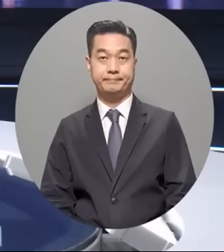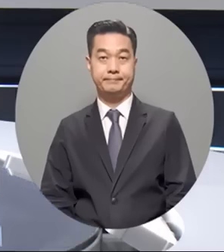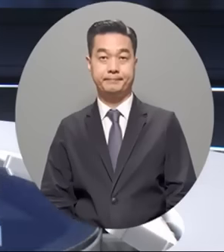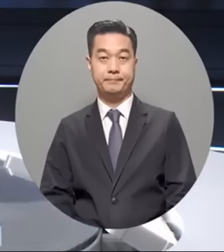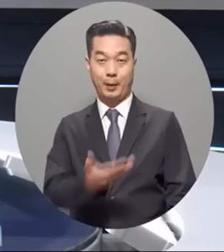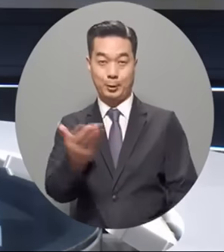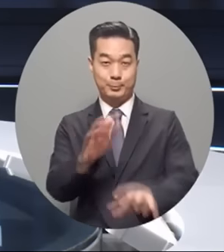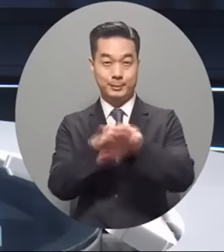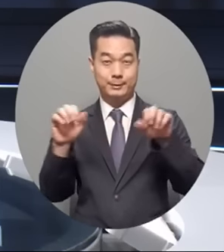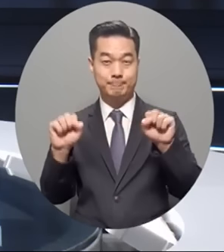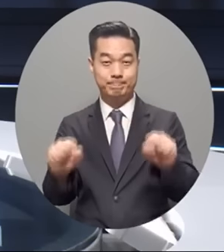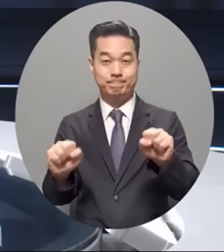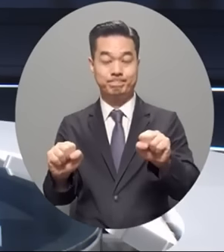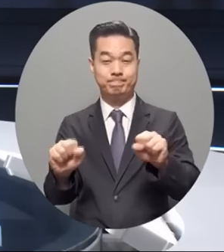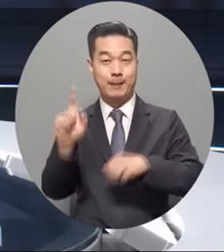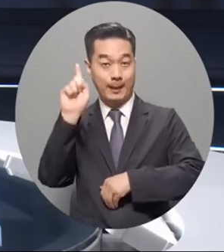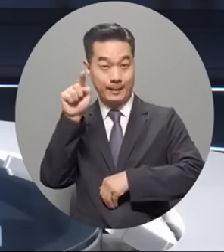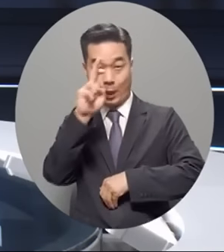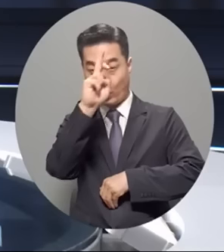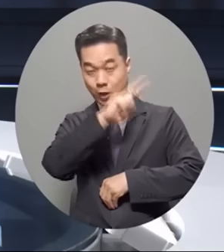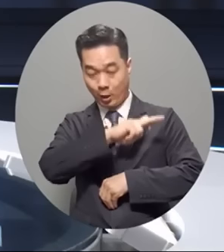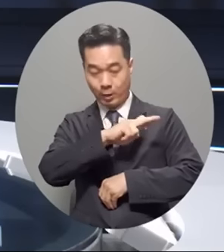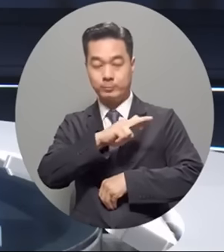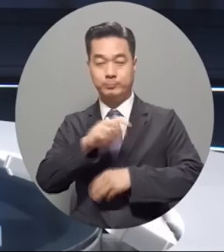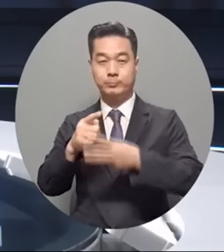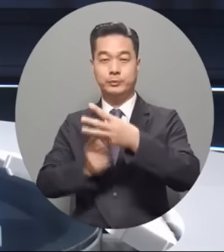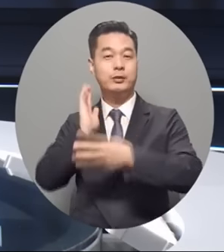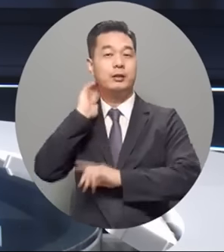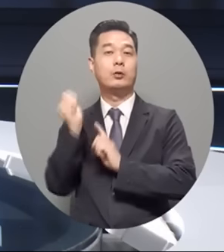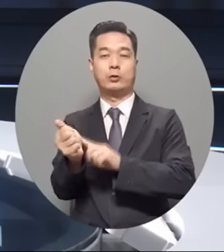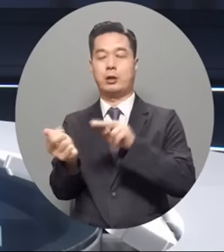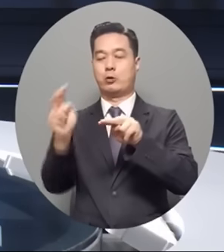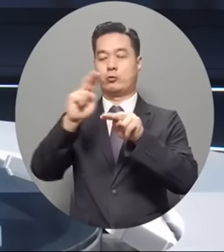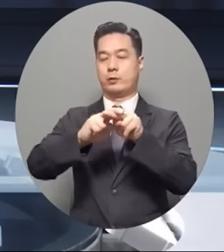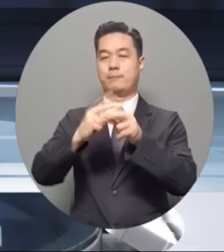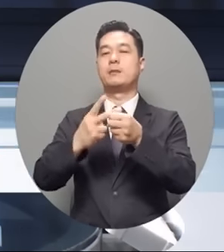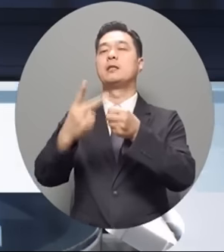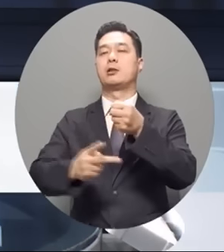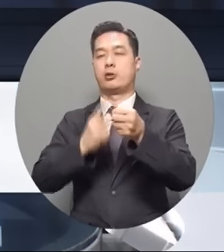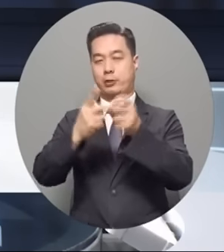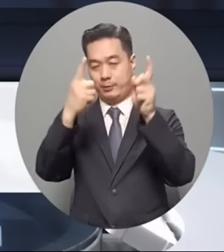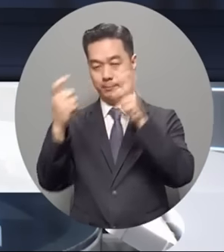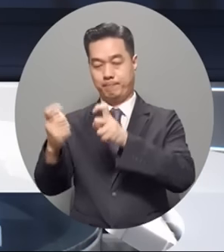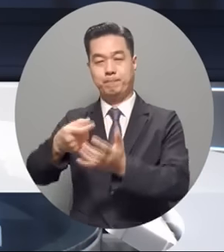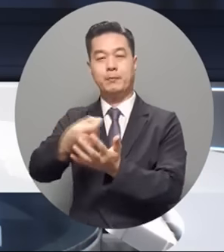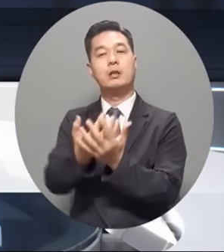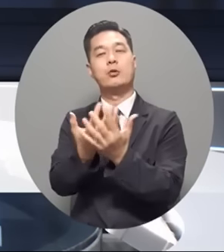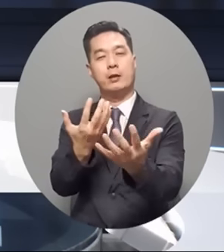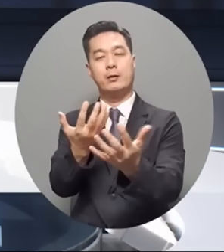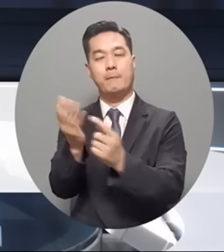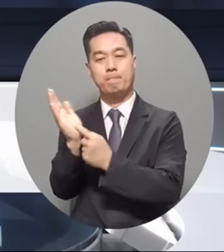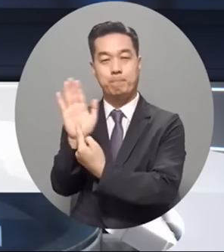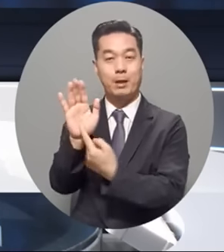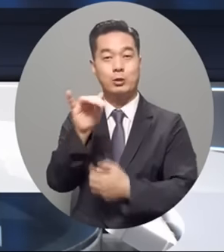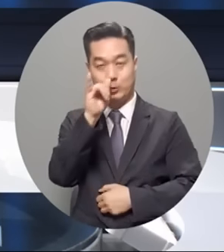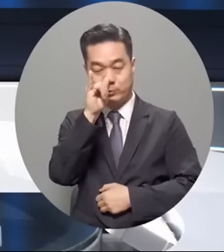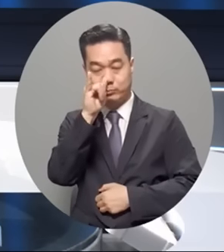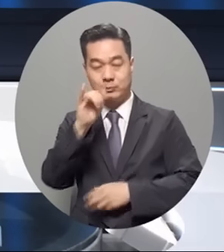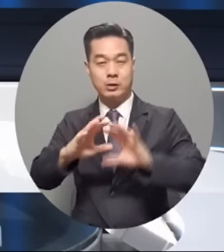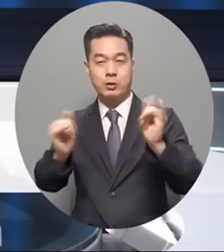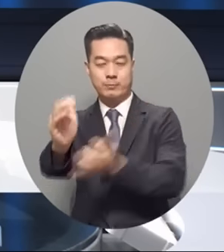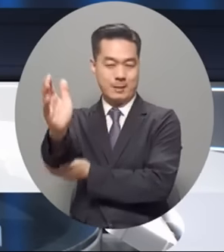여러분 안녕하십니까? 내일 오전 윤석열 대통령이 취임 2주년 기자회견에 나섭니다. 먼저 대국민 메시지를 통해